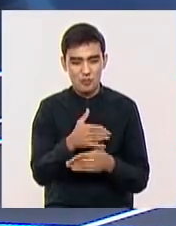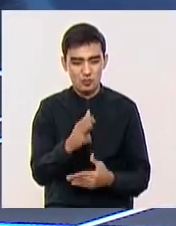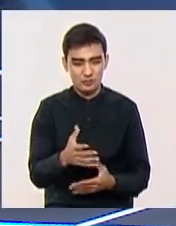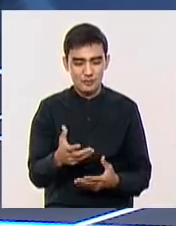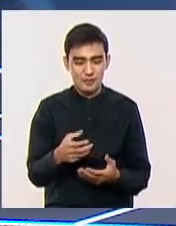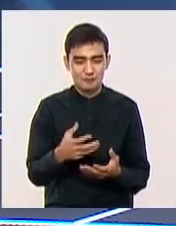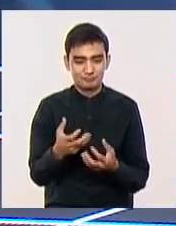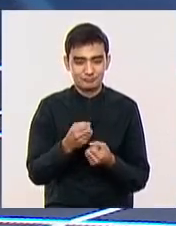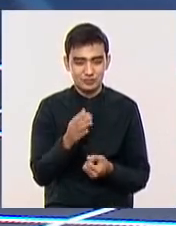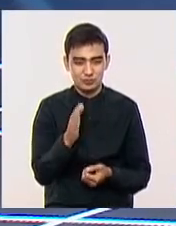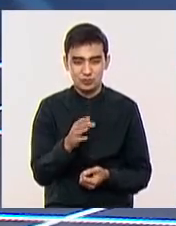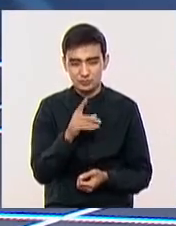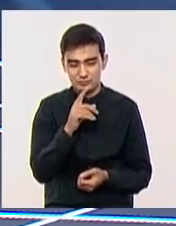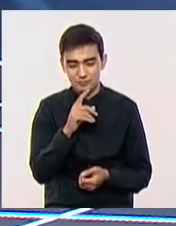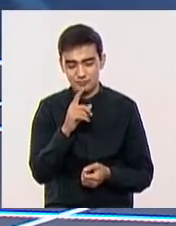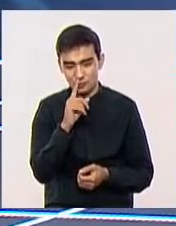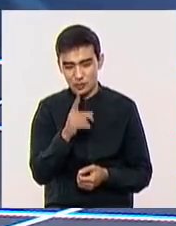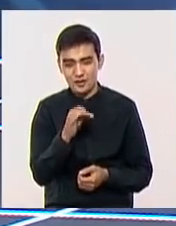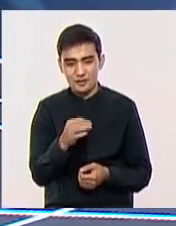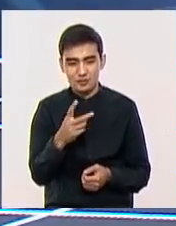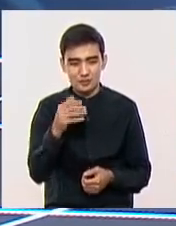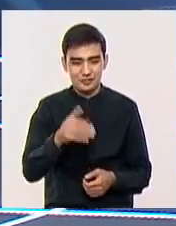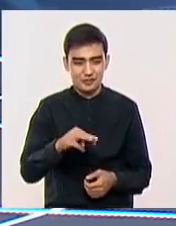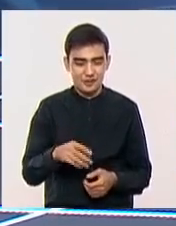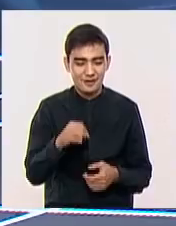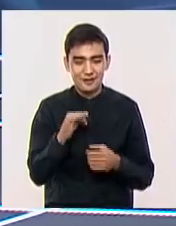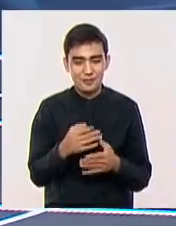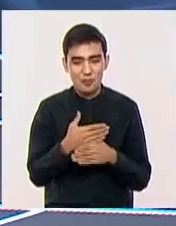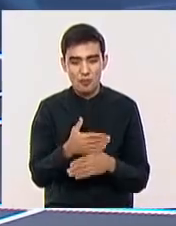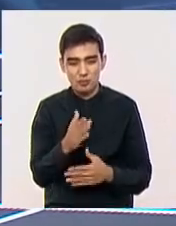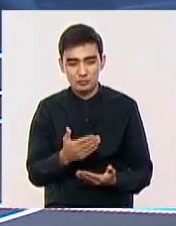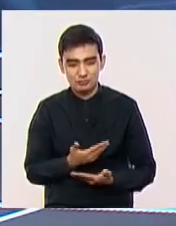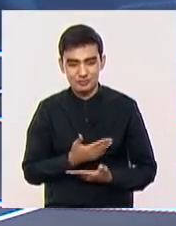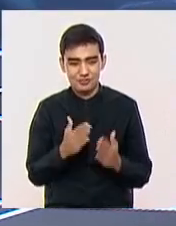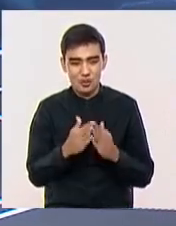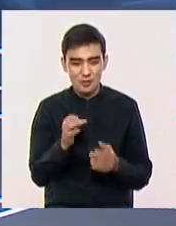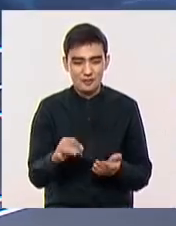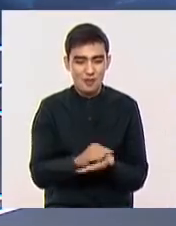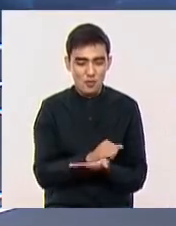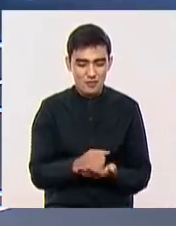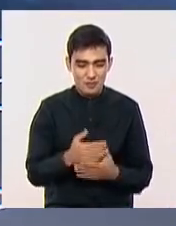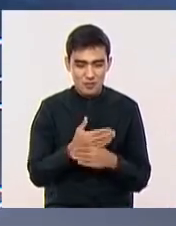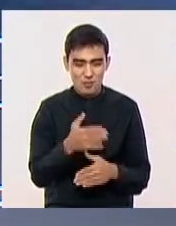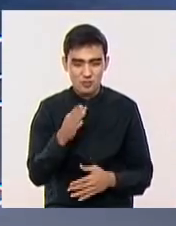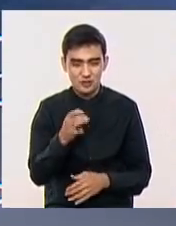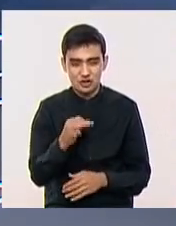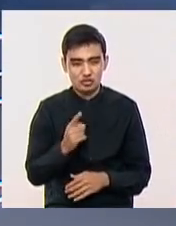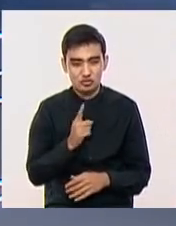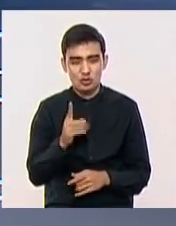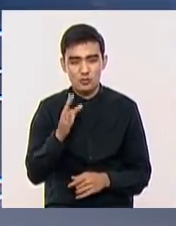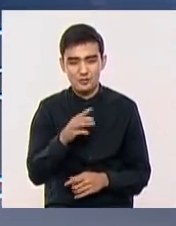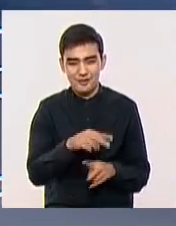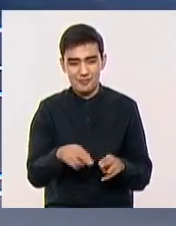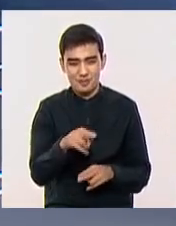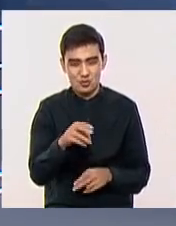получить выплату. Это чуть больше 200 тысяч тенге. А также помогут с жильем и документами. Что же может ждать этих людей